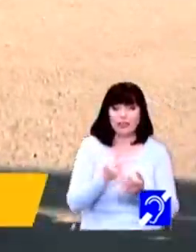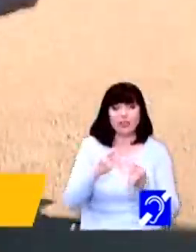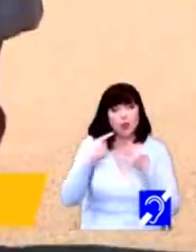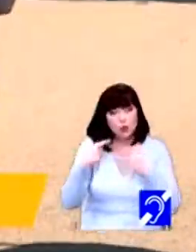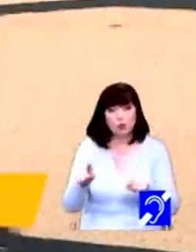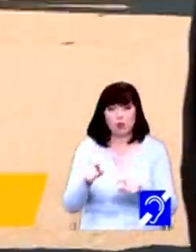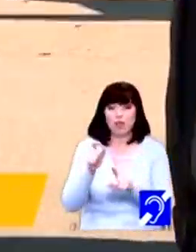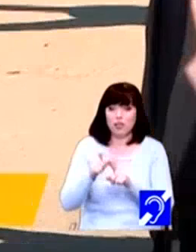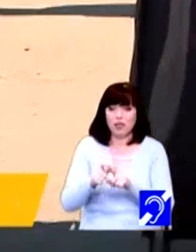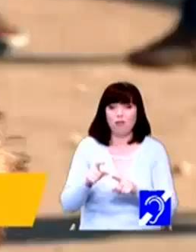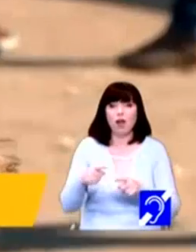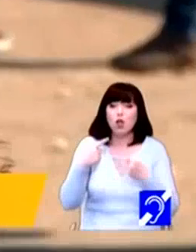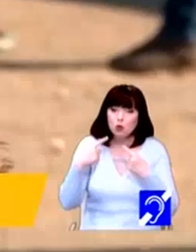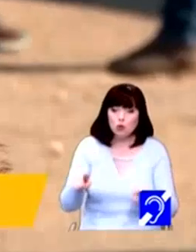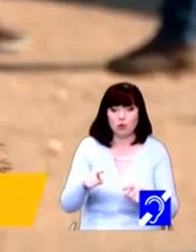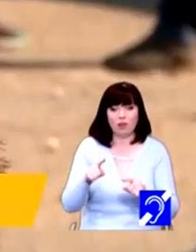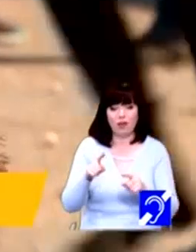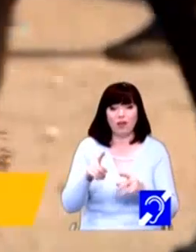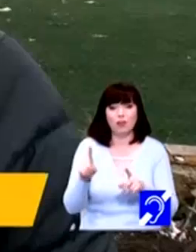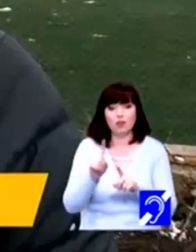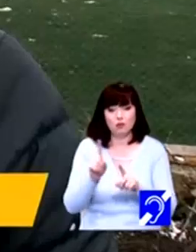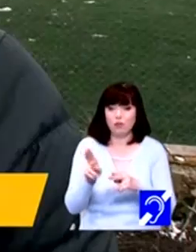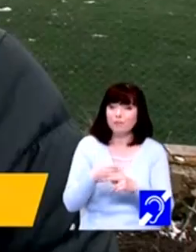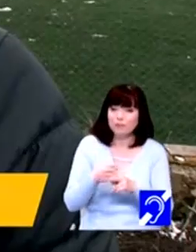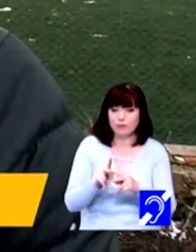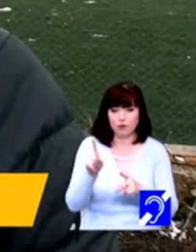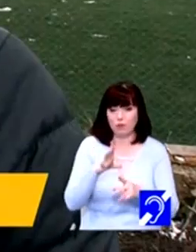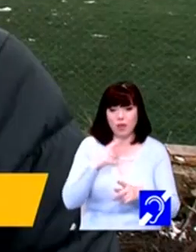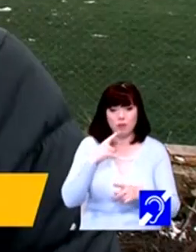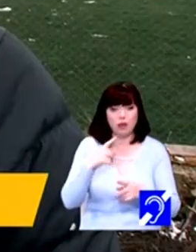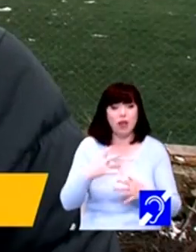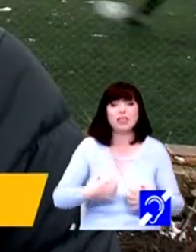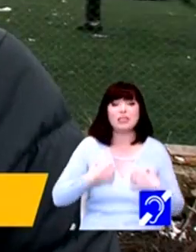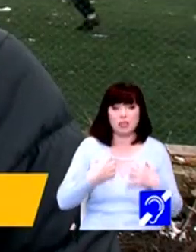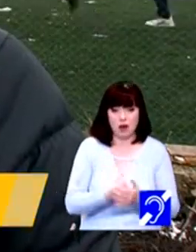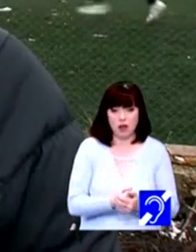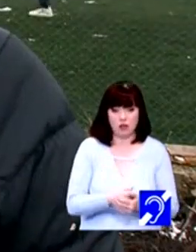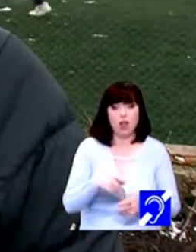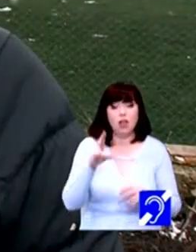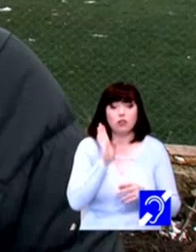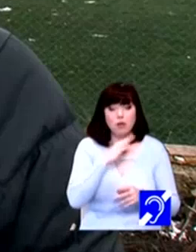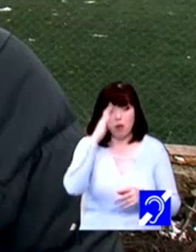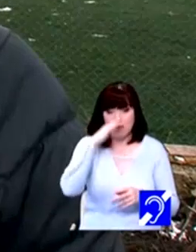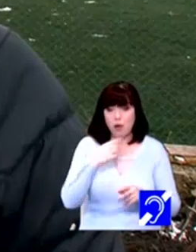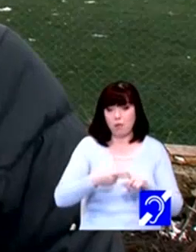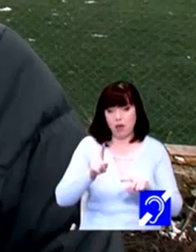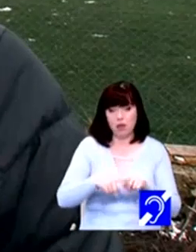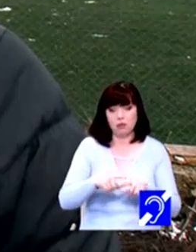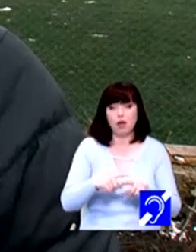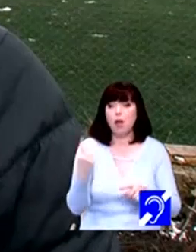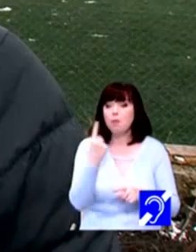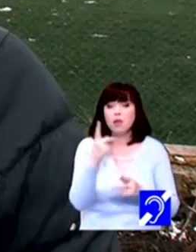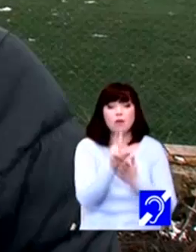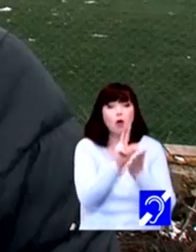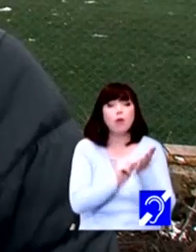înșiși resurse interioare pentru a-și gestiona emoțiile. Părinții sunt pentru copil primul model de comportament, de